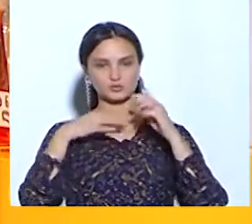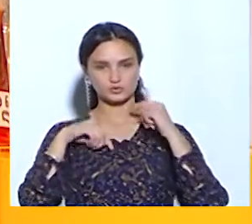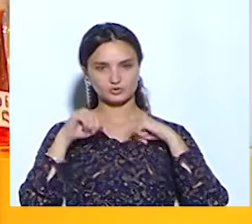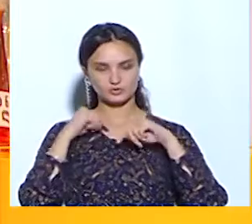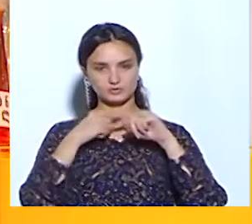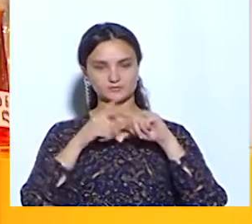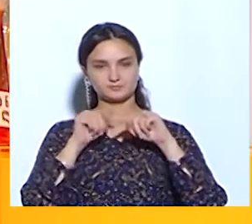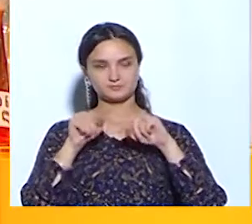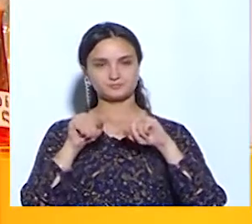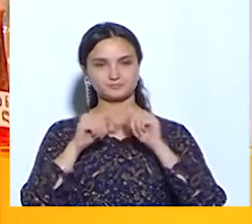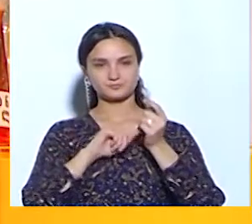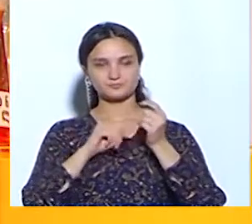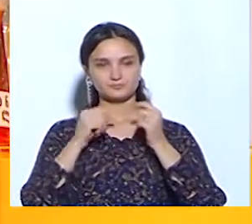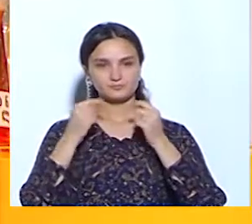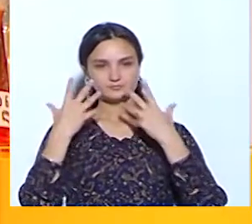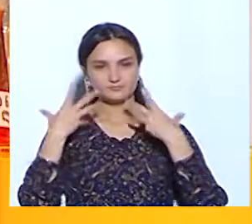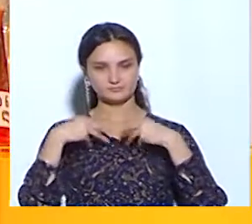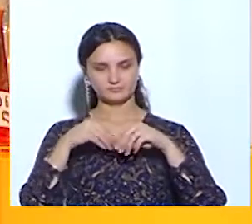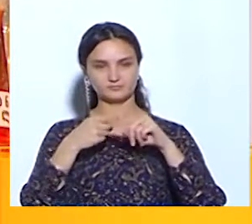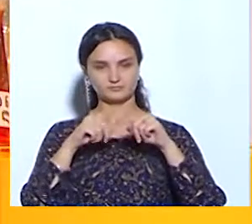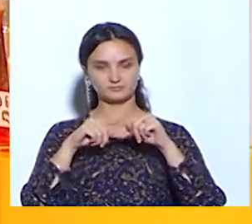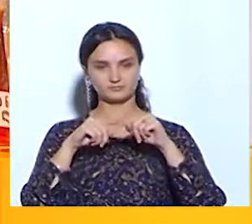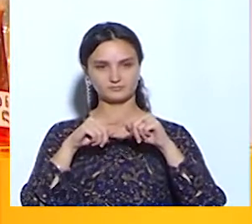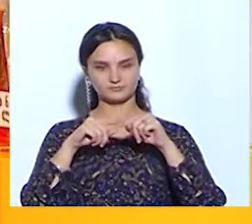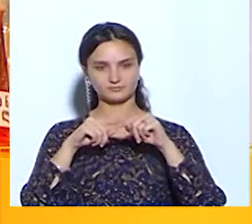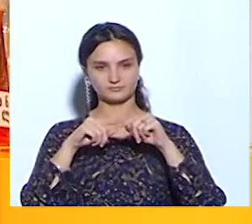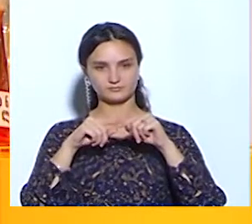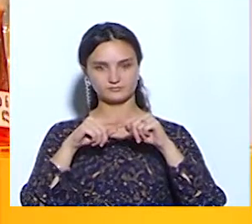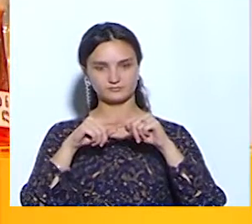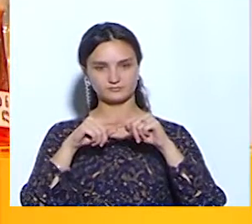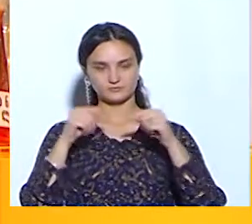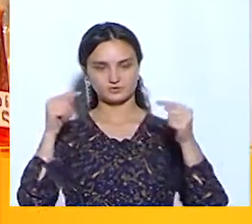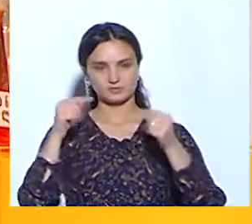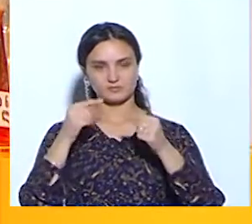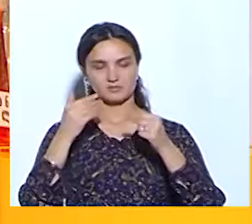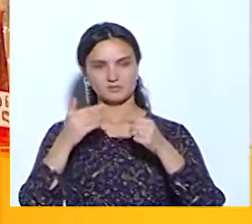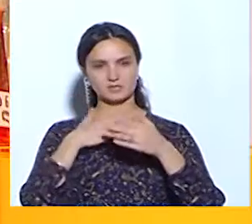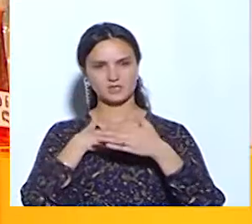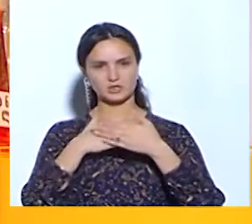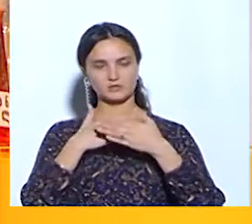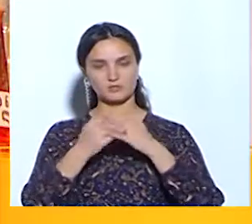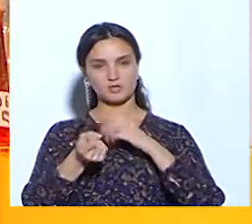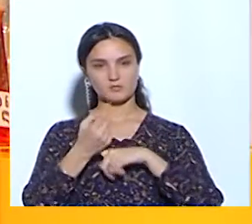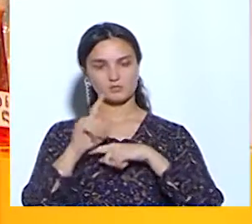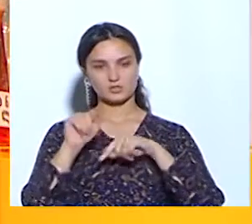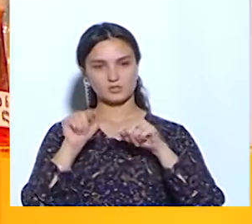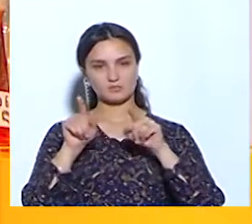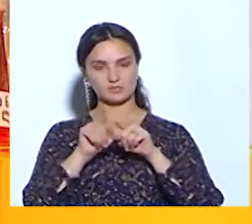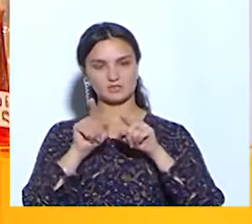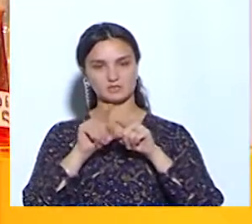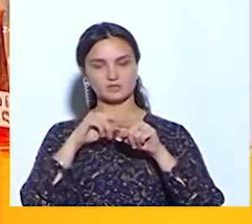ხდება გენიტალიების მიდამოში და ასე შემდეგ. შესაბამისად, მათი აქტივობა აღმოჩნდა, რომ